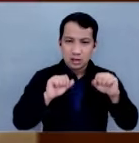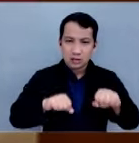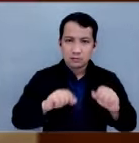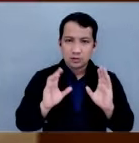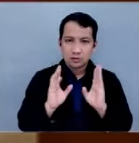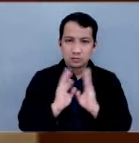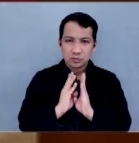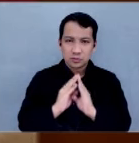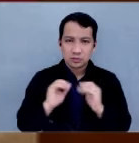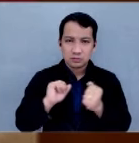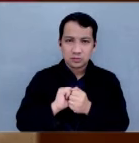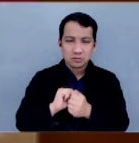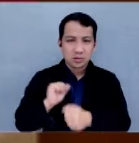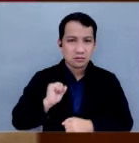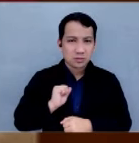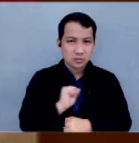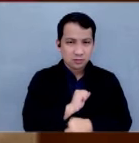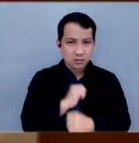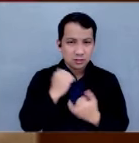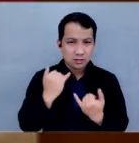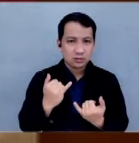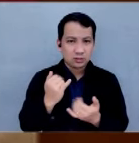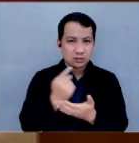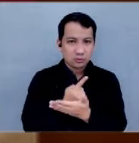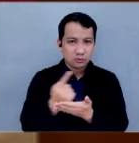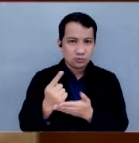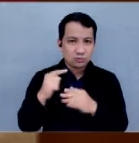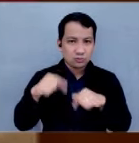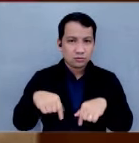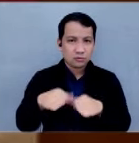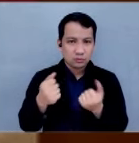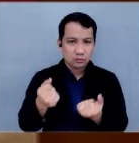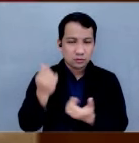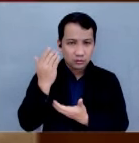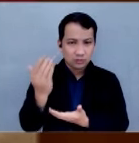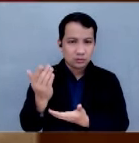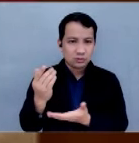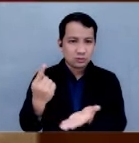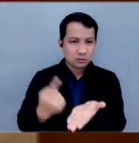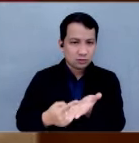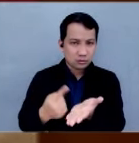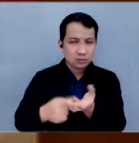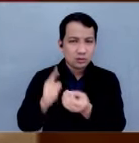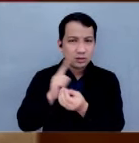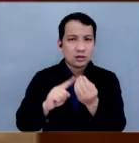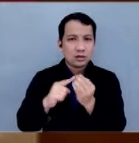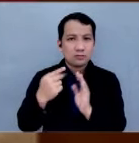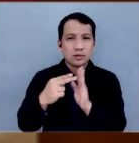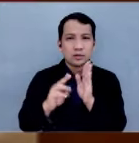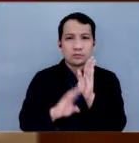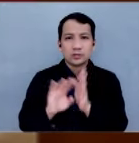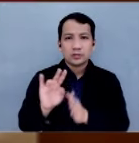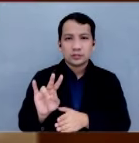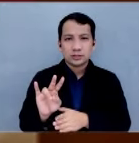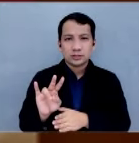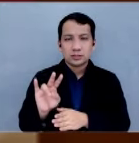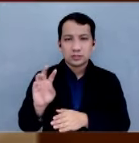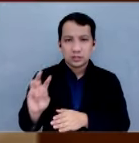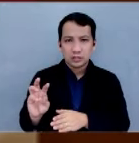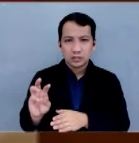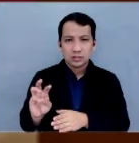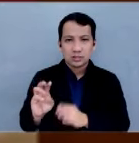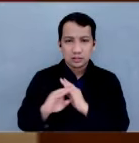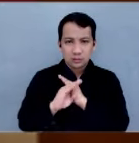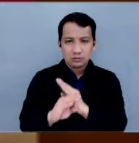kasama nga ang mga senador ngayong Holy Week mapag-usapan itong r6 at ph7 para maiwasan o